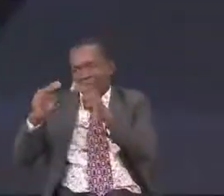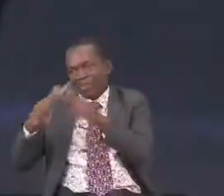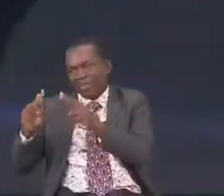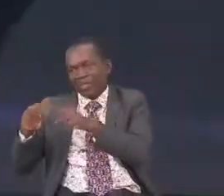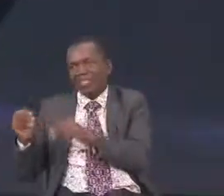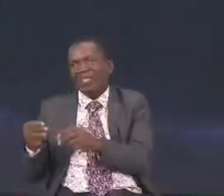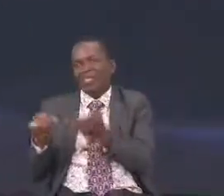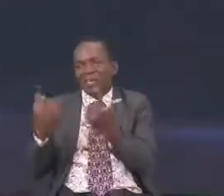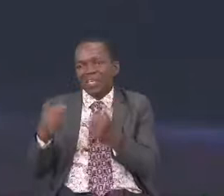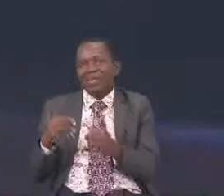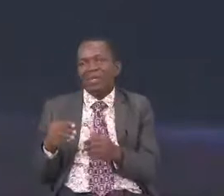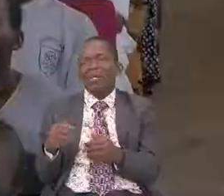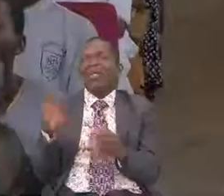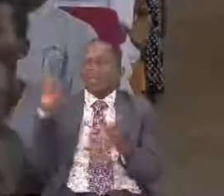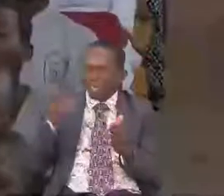notre jour.